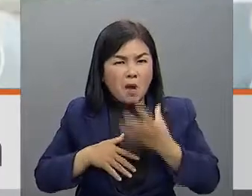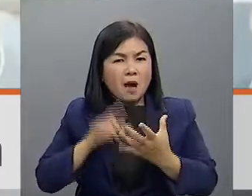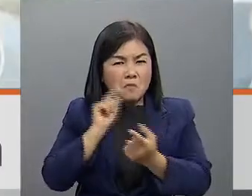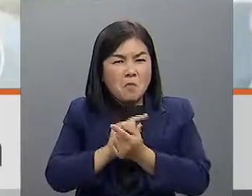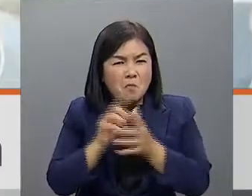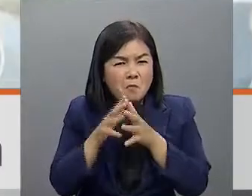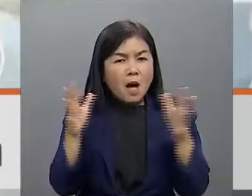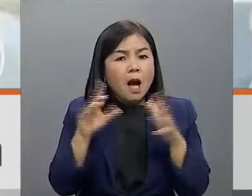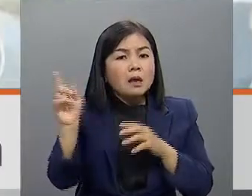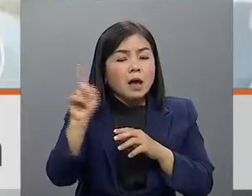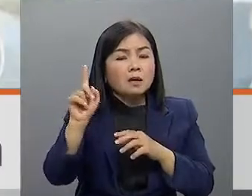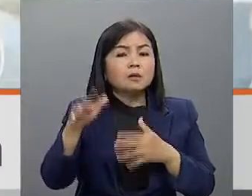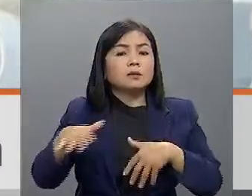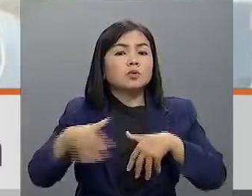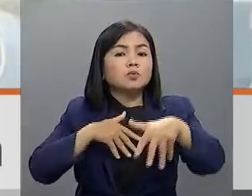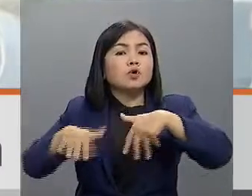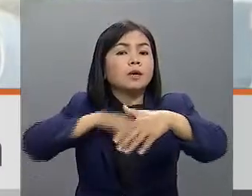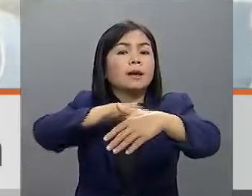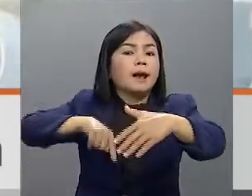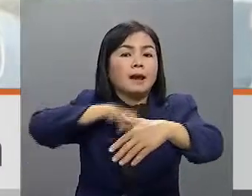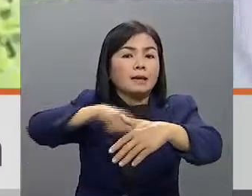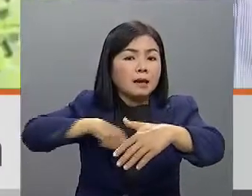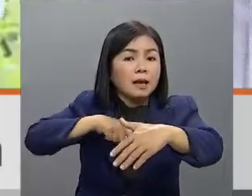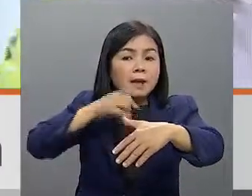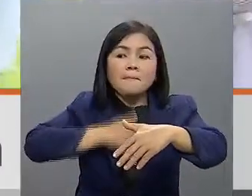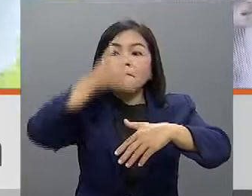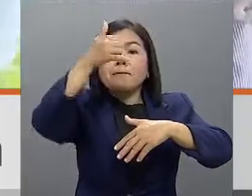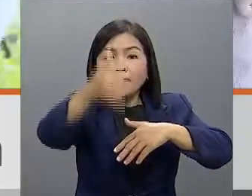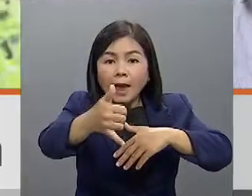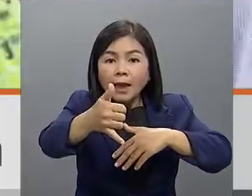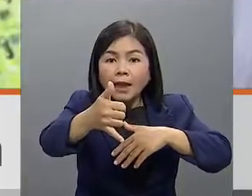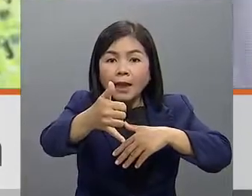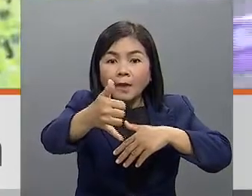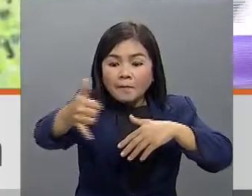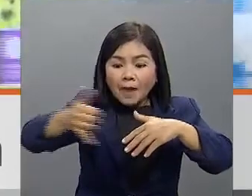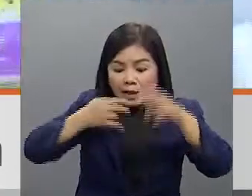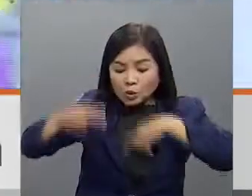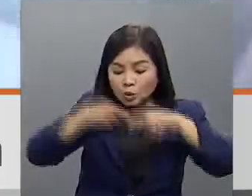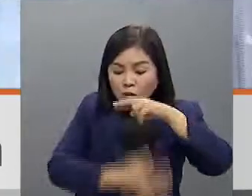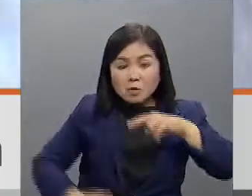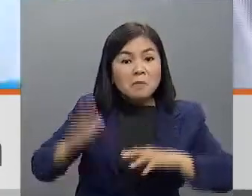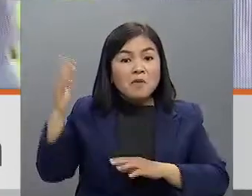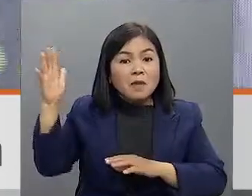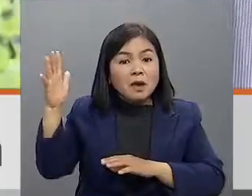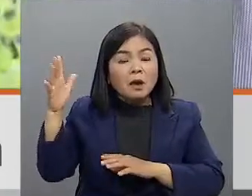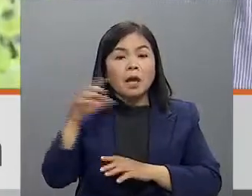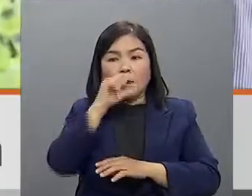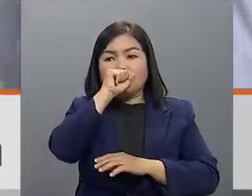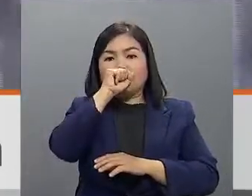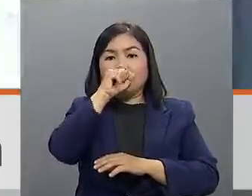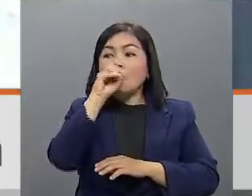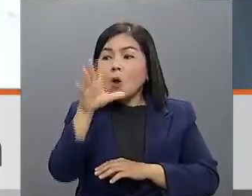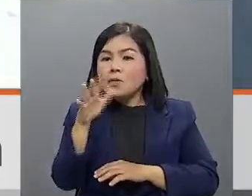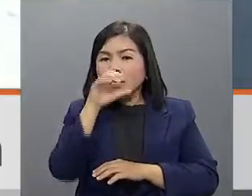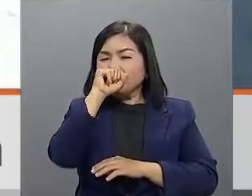นที่อยู่ในชุมชนแห่งนี้ไปพื้นที่เสี่ยงและไม่ยอมรับการตรวจช่วงก่อนหน้านี้รวมถึงไม่แจ้งข้อมูลที่แท้จริงนะ